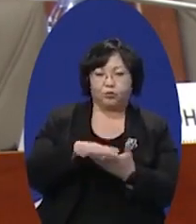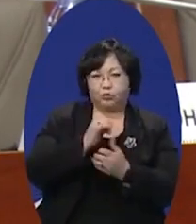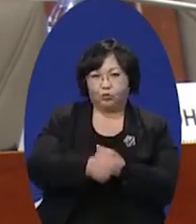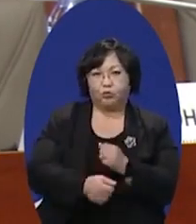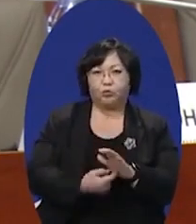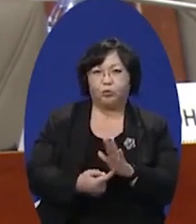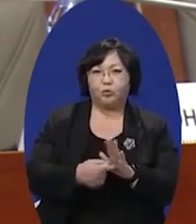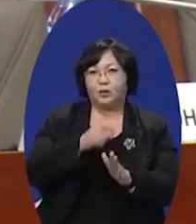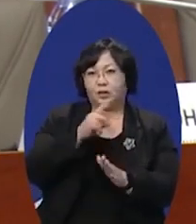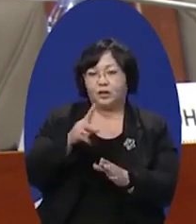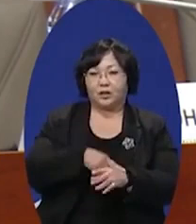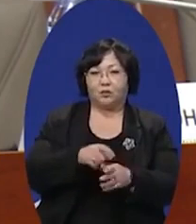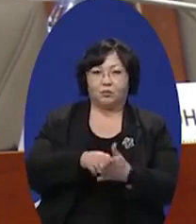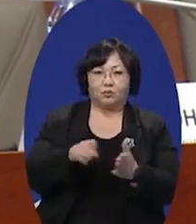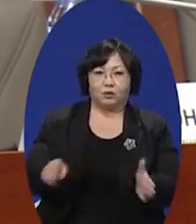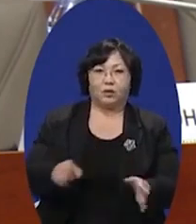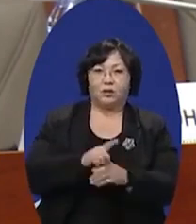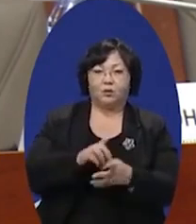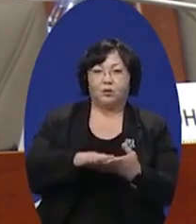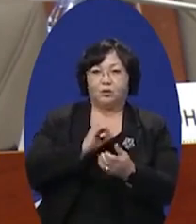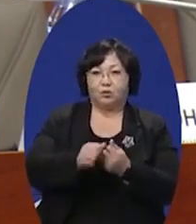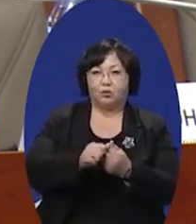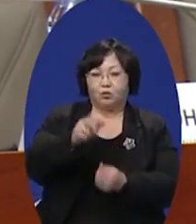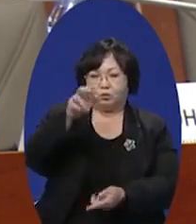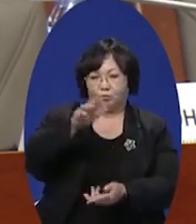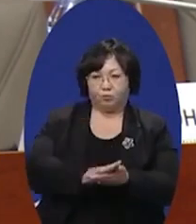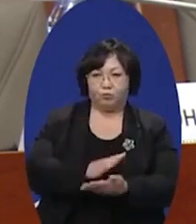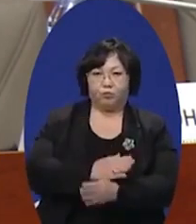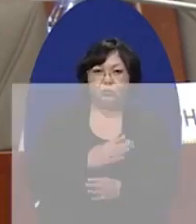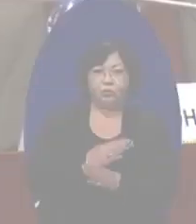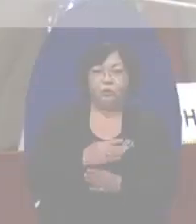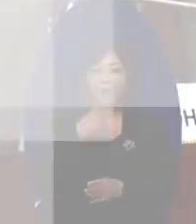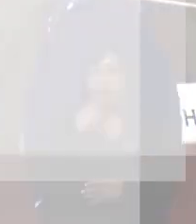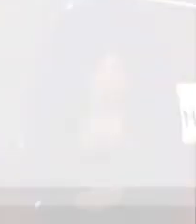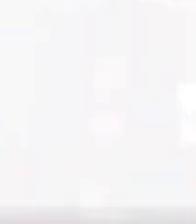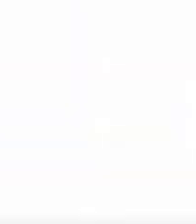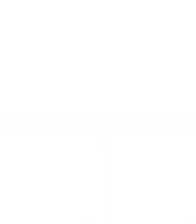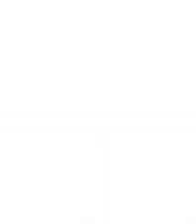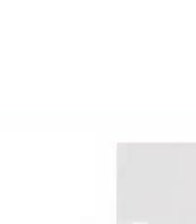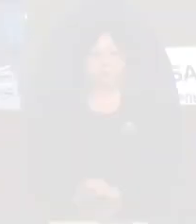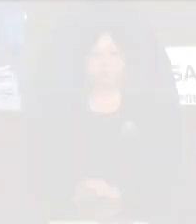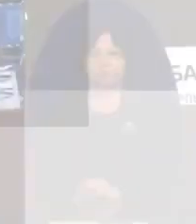зээлийн цаг хугацаанд нь төлөө барагдуулсан ийм л учиртай юм гээд ингэ сууж байгаа.